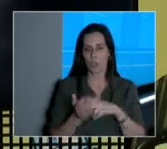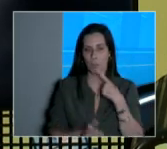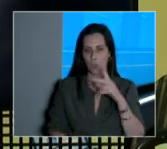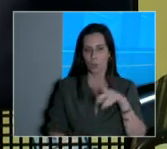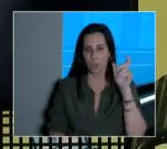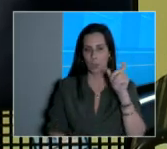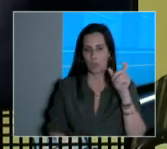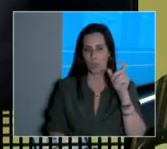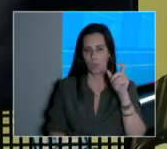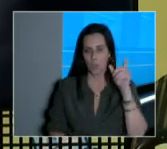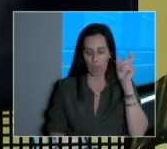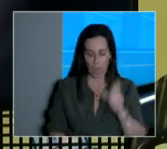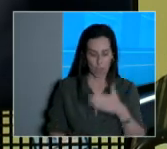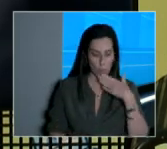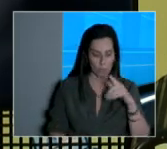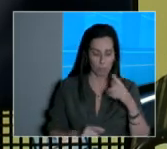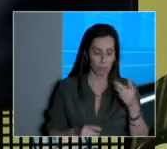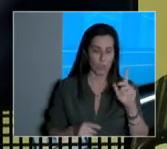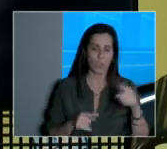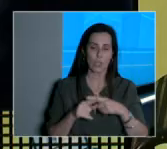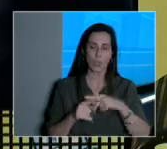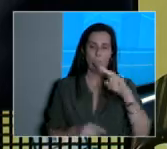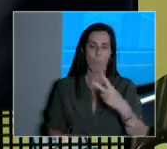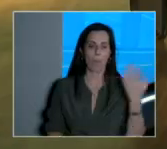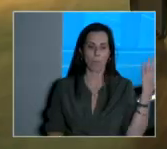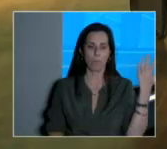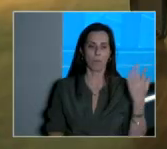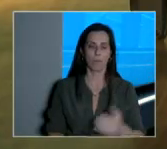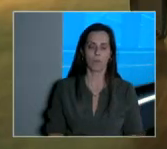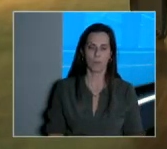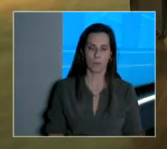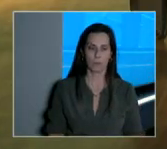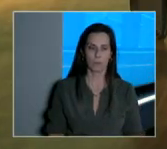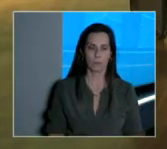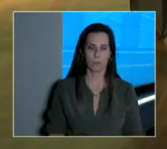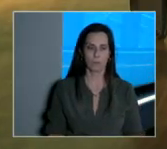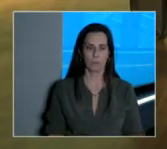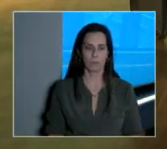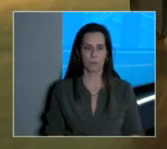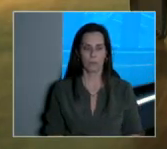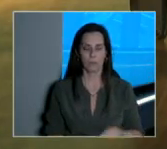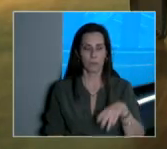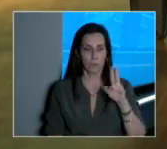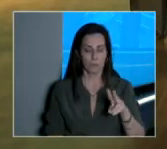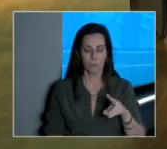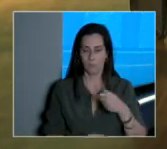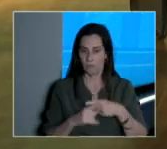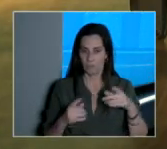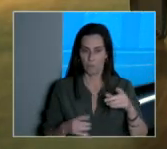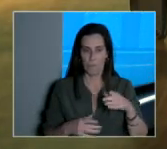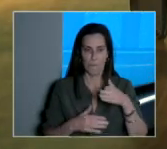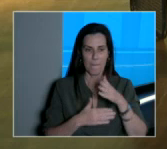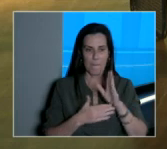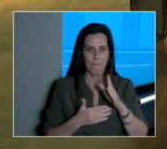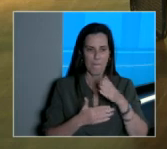יש כאן אזרחים סוג א' הם יהודים, ואזרחים סוג ב' שהם לא יהודים. בפאזל הזה יש פאזל. יש חלקים שונים בפאזל, פאזל